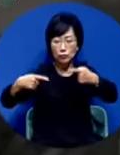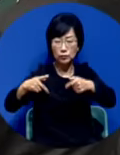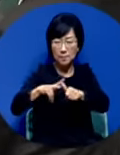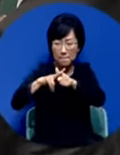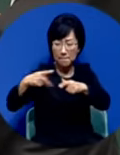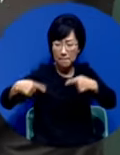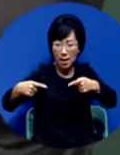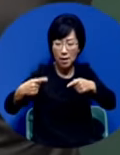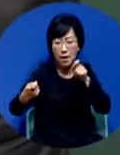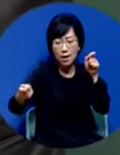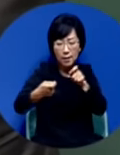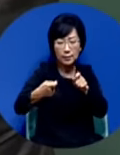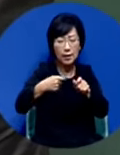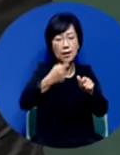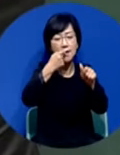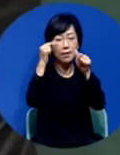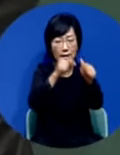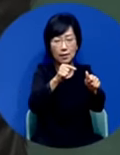而且呢，在那主的圣灵来引导腓力。